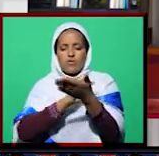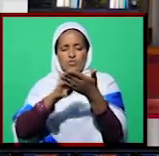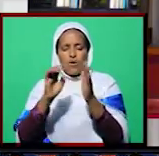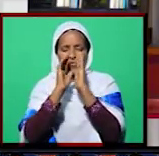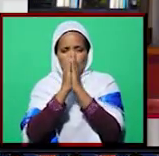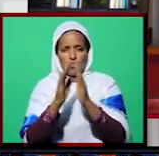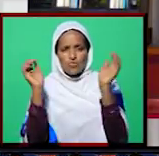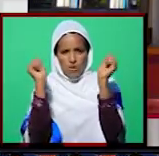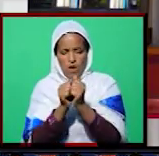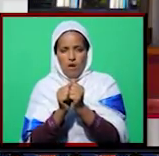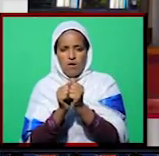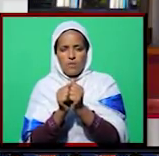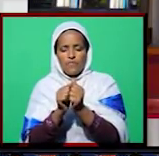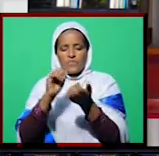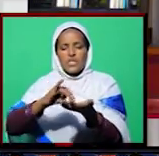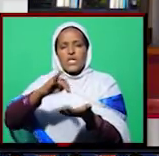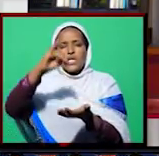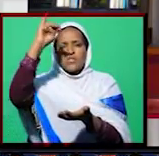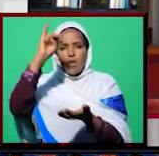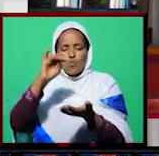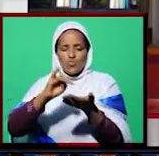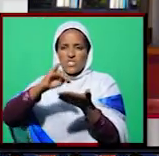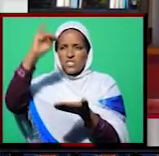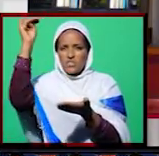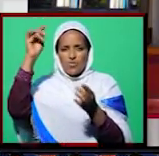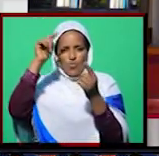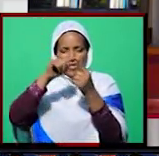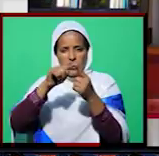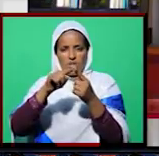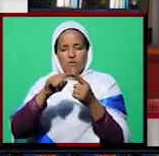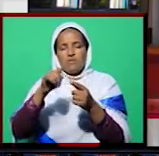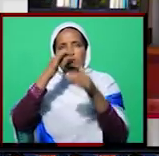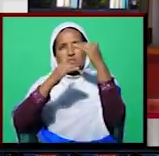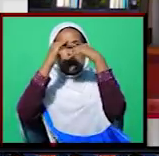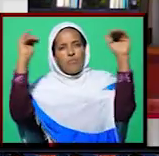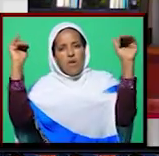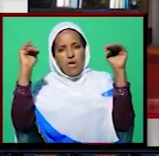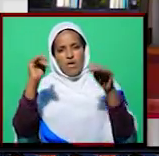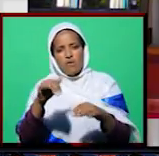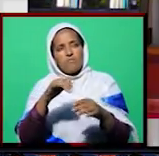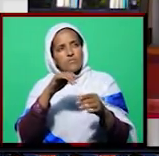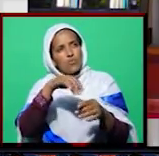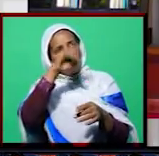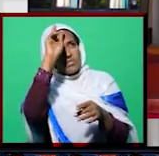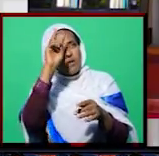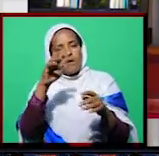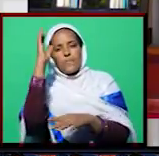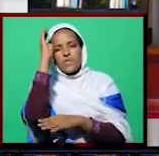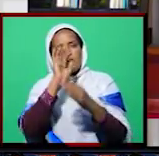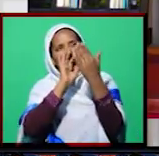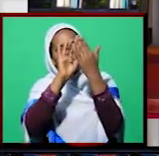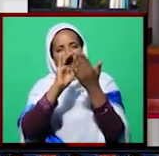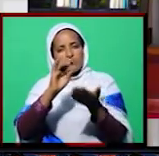ከዚያም ከቅዱሳኑ ጸሎት ጋር የዕጣኑ ጢስ ወደ ሰማይ በእግዚአብሔር ሲወጣ በእግዚአብሔር